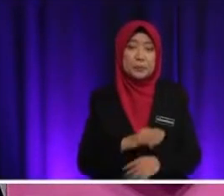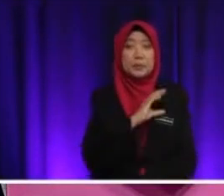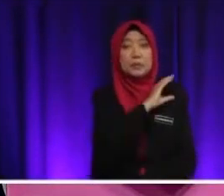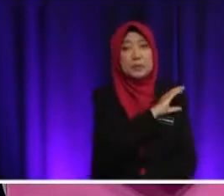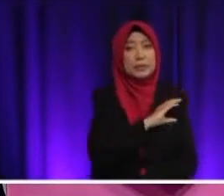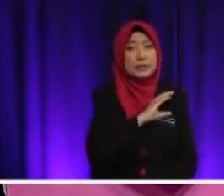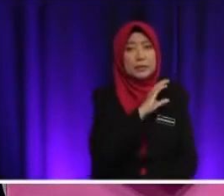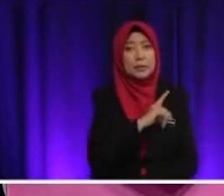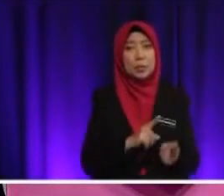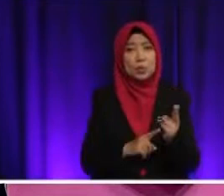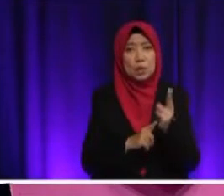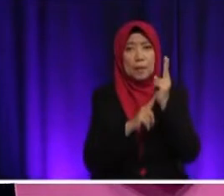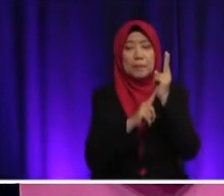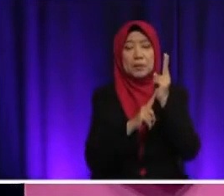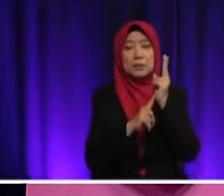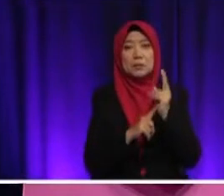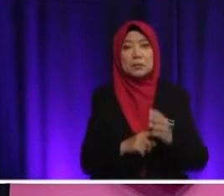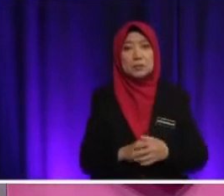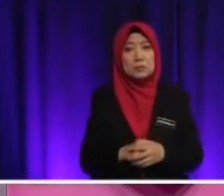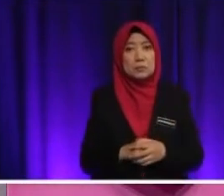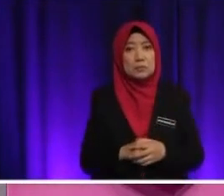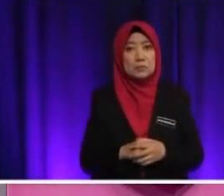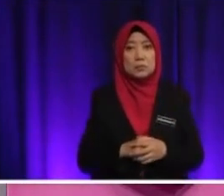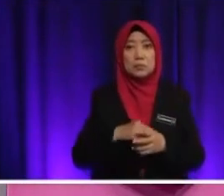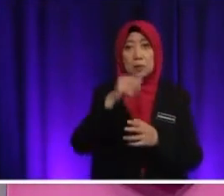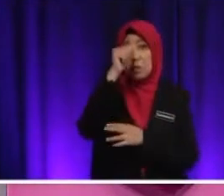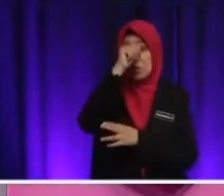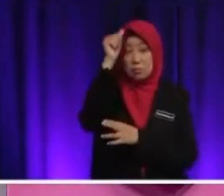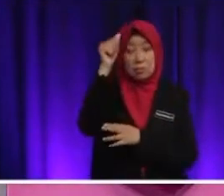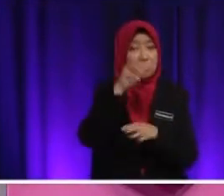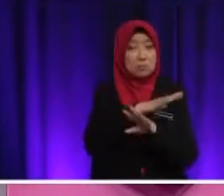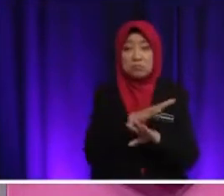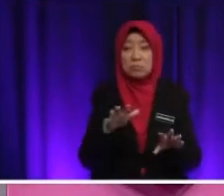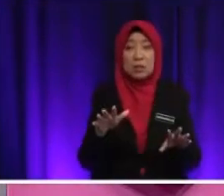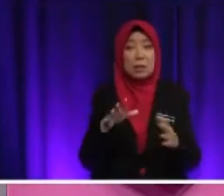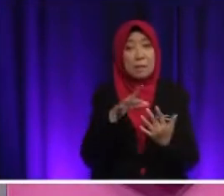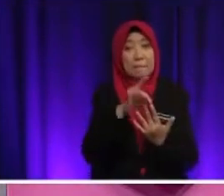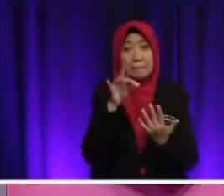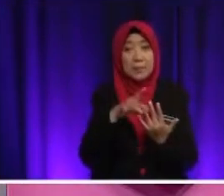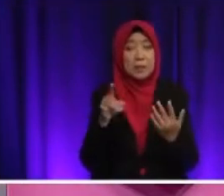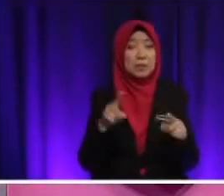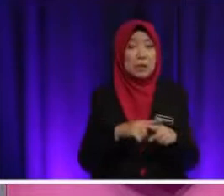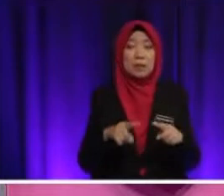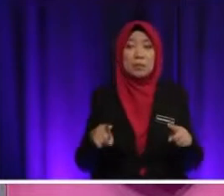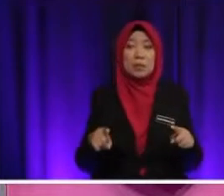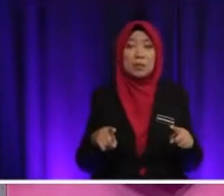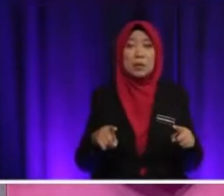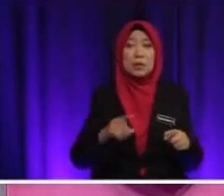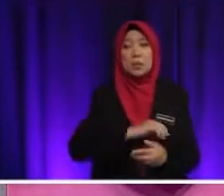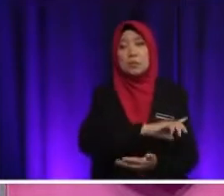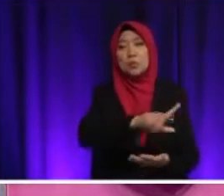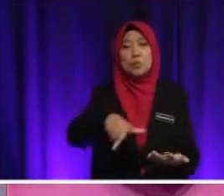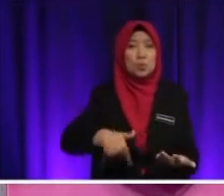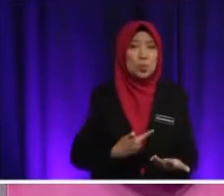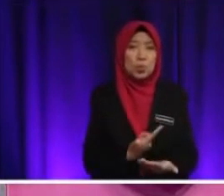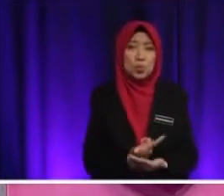utama sunnatullah yang kedua, Allah tak pilih-pilih. Tapi sunnatullah ini merangkumi semua makhluk yang ada